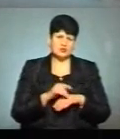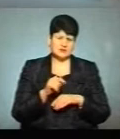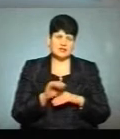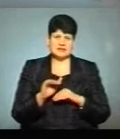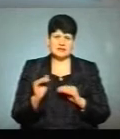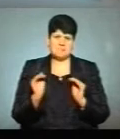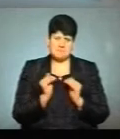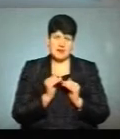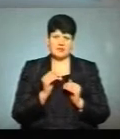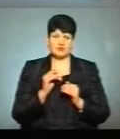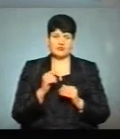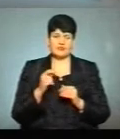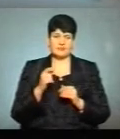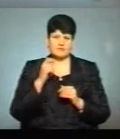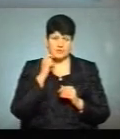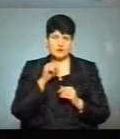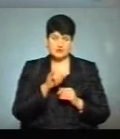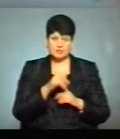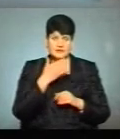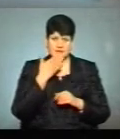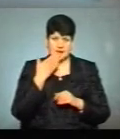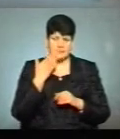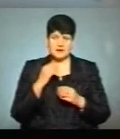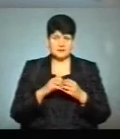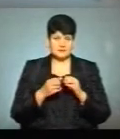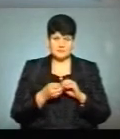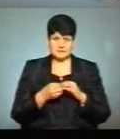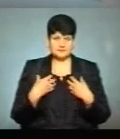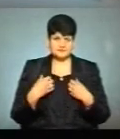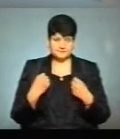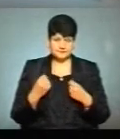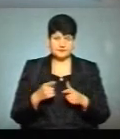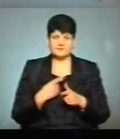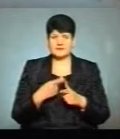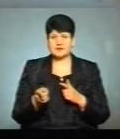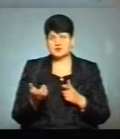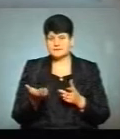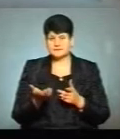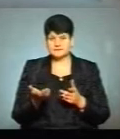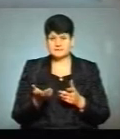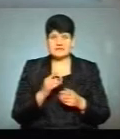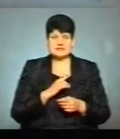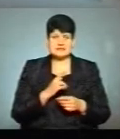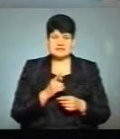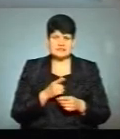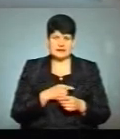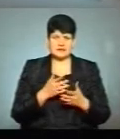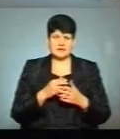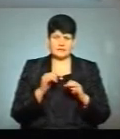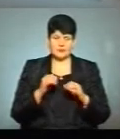вони, якщо в них немає якихось вад таких, знаєте, чи сильних, які